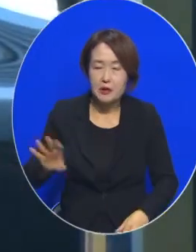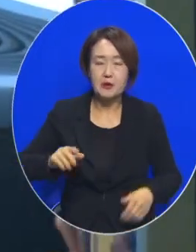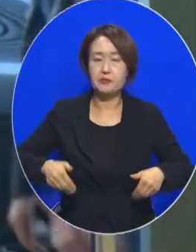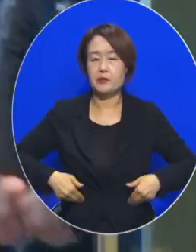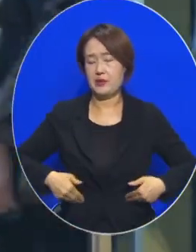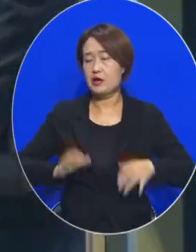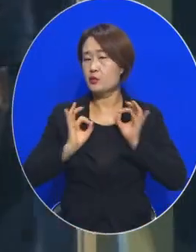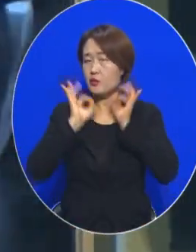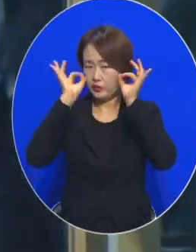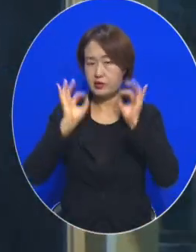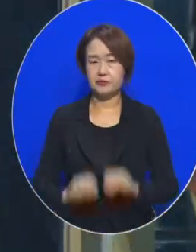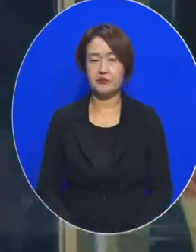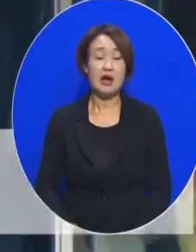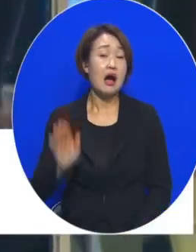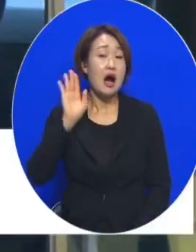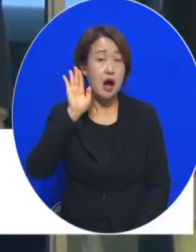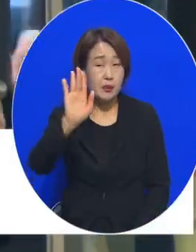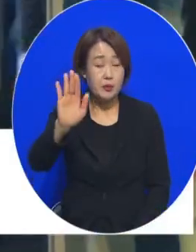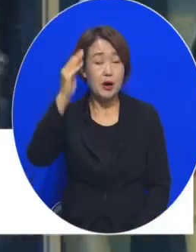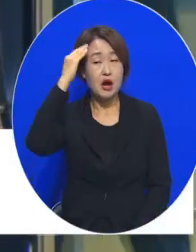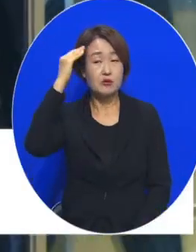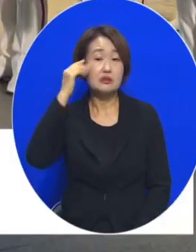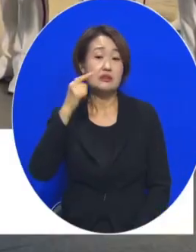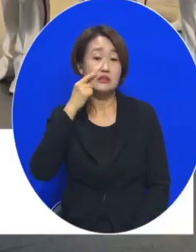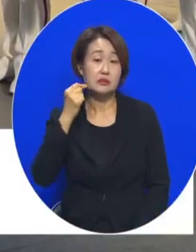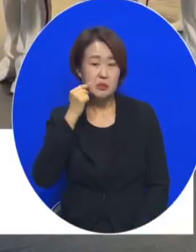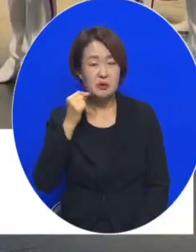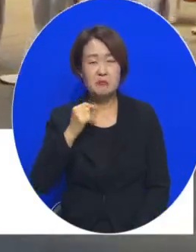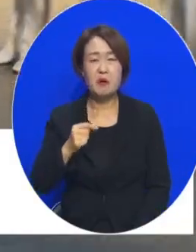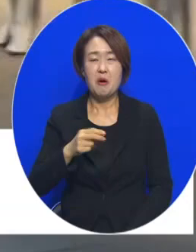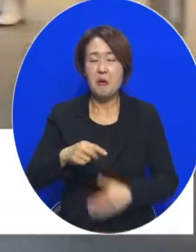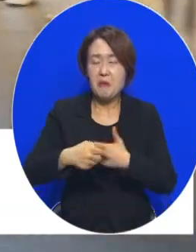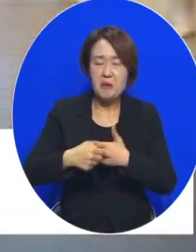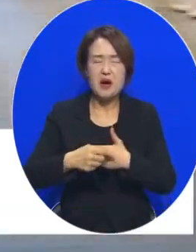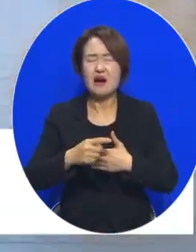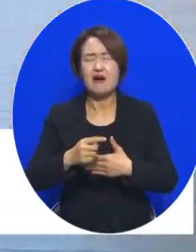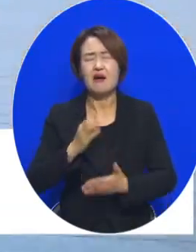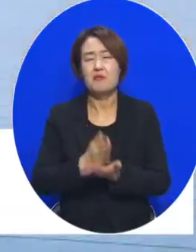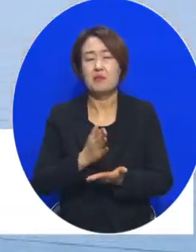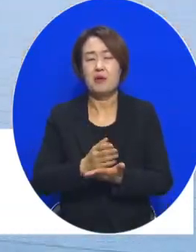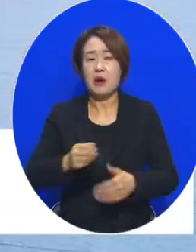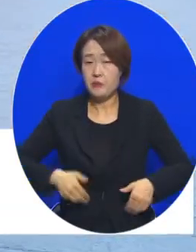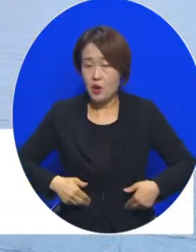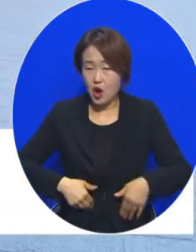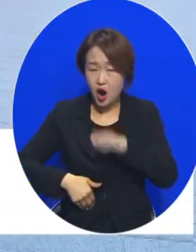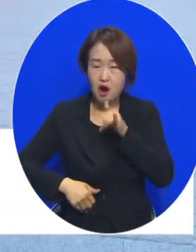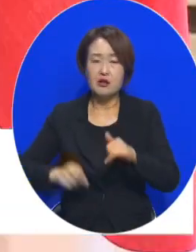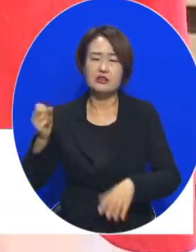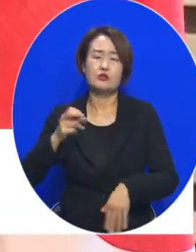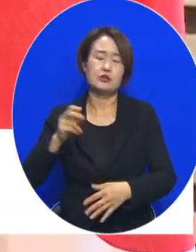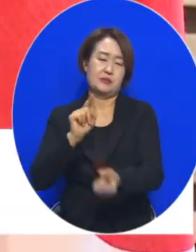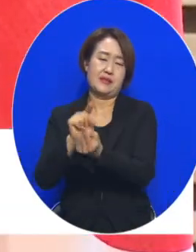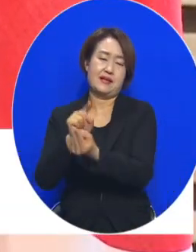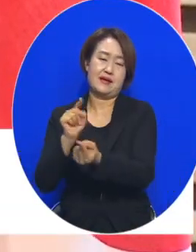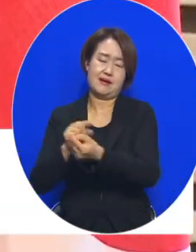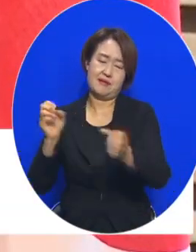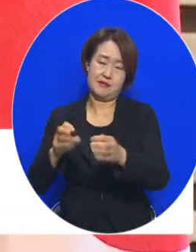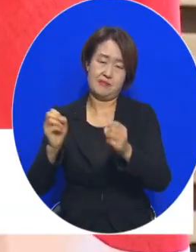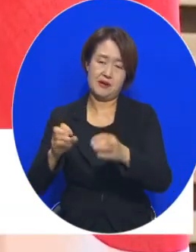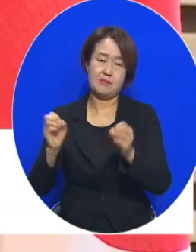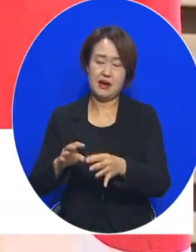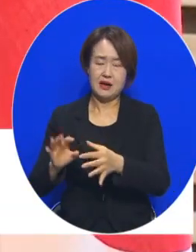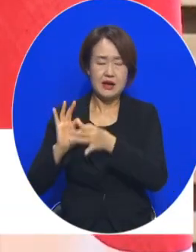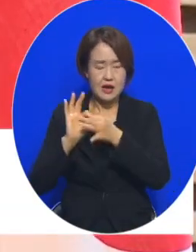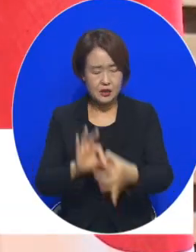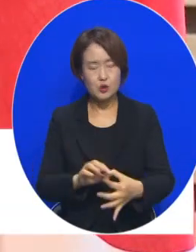윤 대통령은 앞으로도 한일 두 정상은 형식에 구애받지 않고 필요하면 수시로 만나는 셔틀 외교를 통해 적극적으로